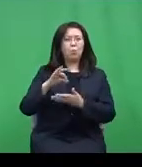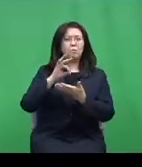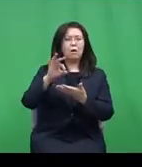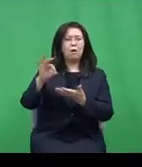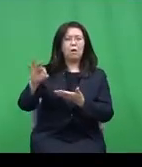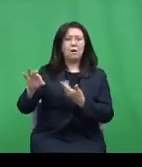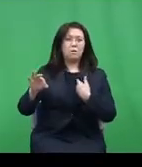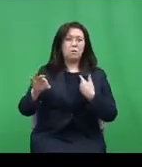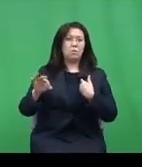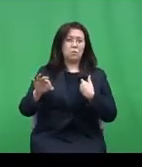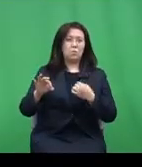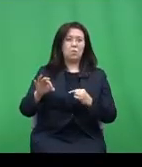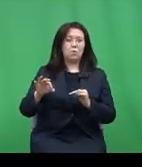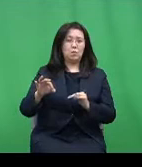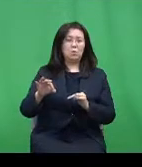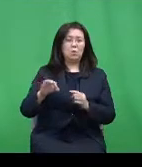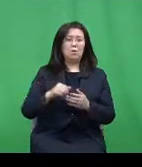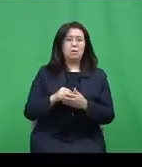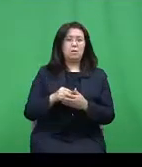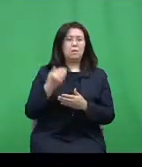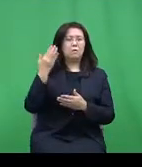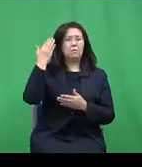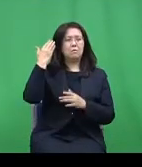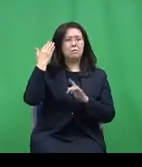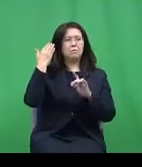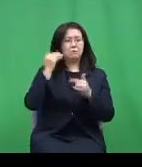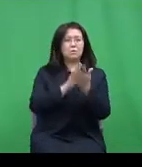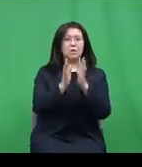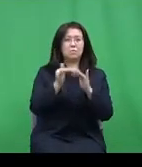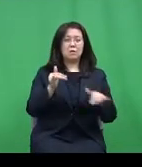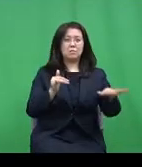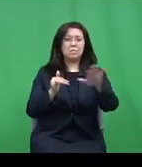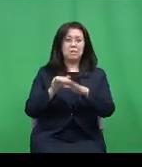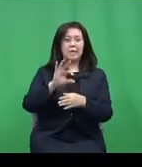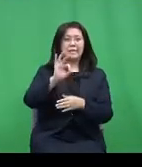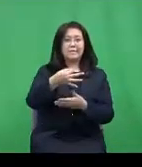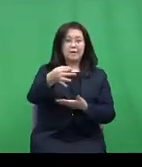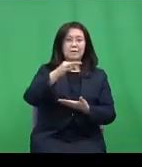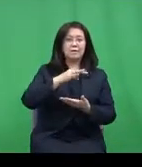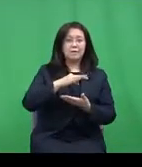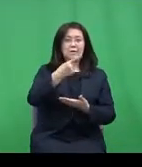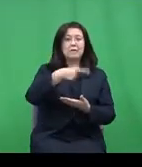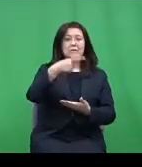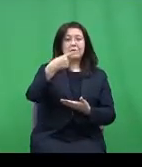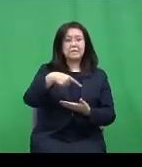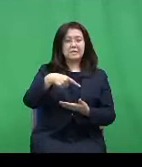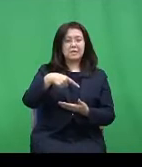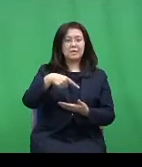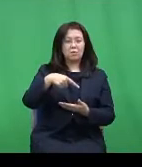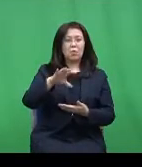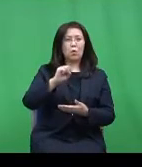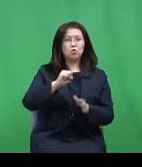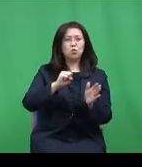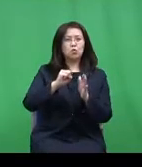2400億近く払うということは、まあ、当時私が県民の皆さんからいただいてた税収が